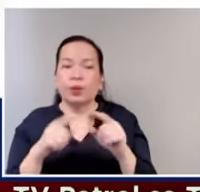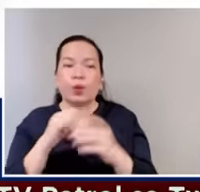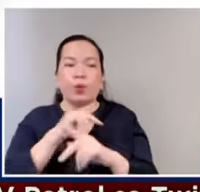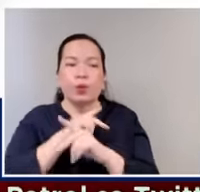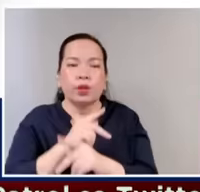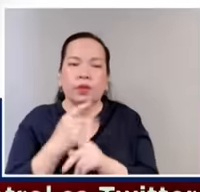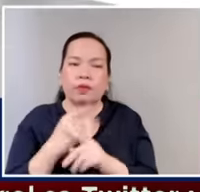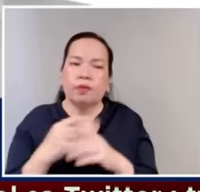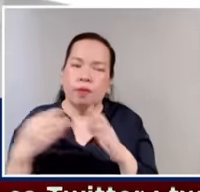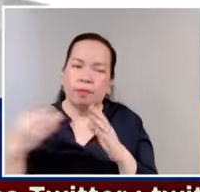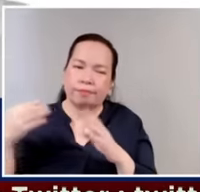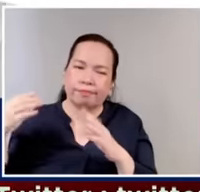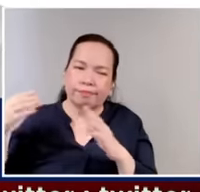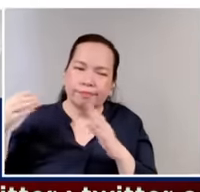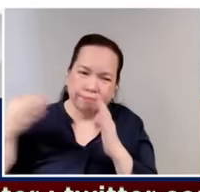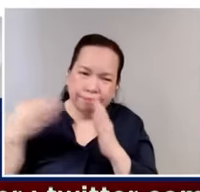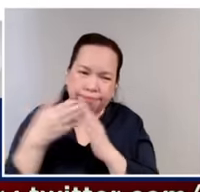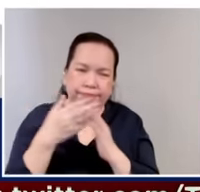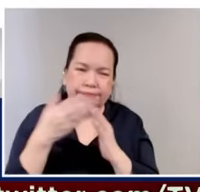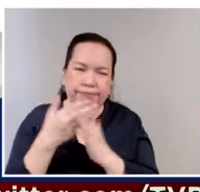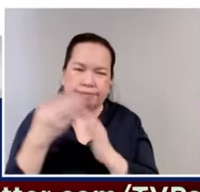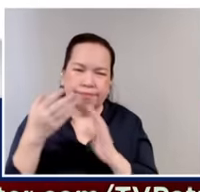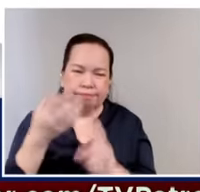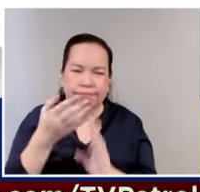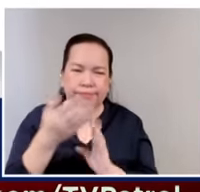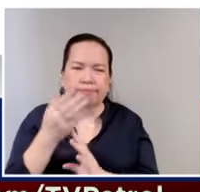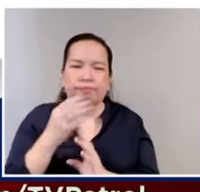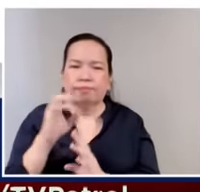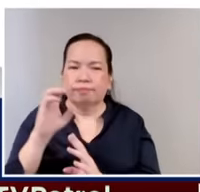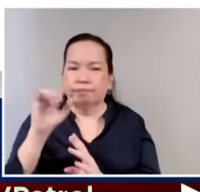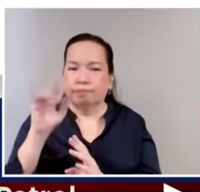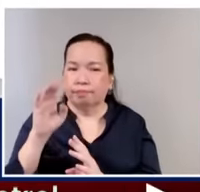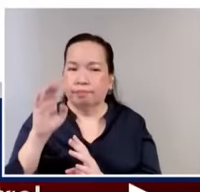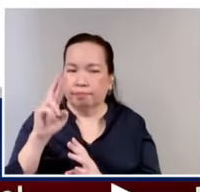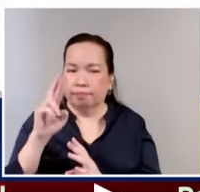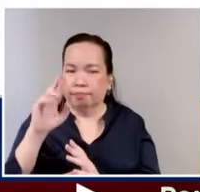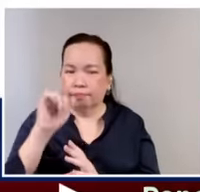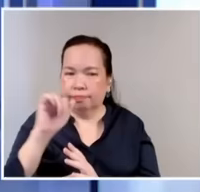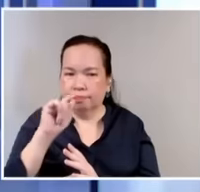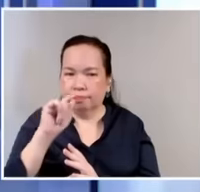ang mga hiniling nilang feature sa hardware, software at transmission.